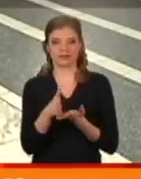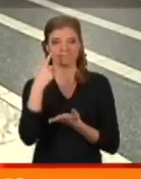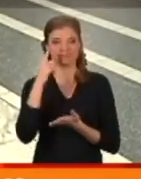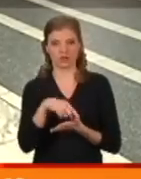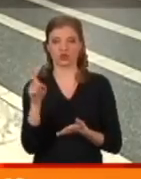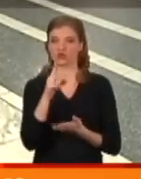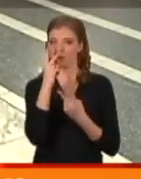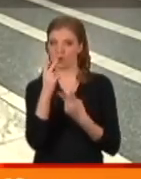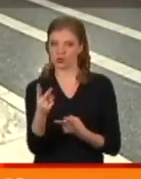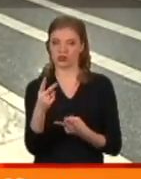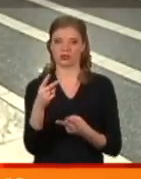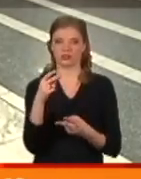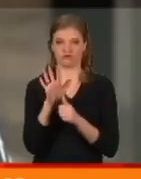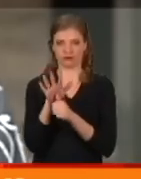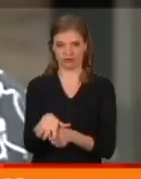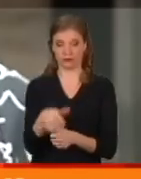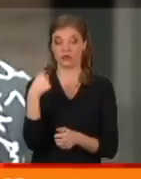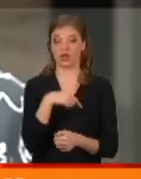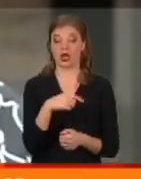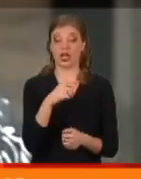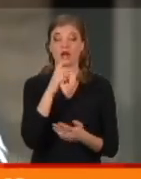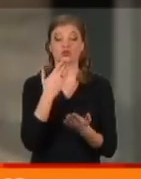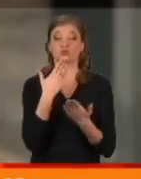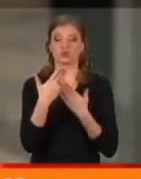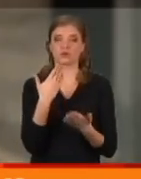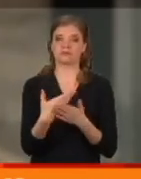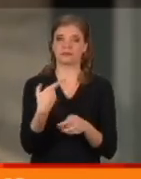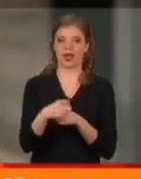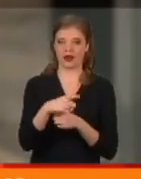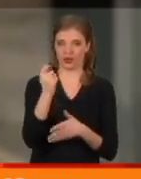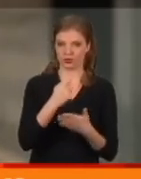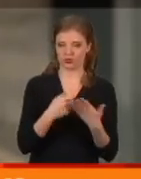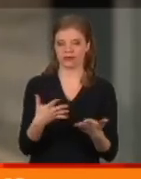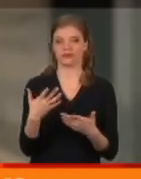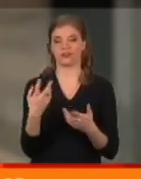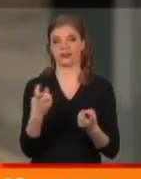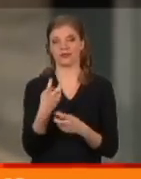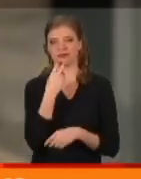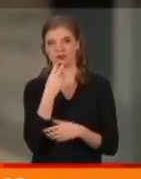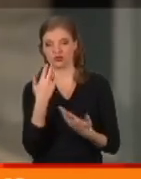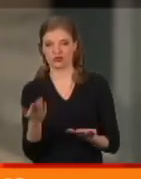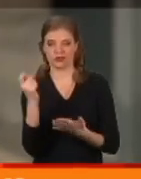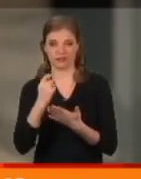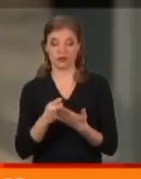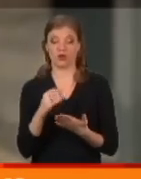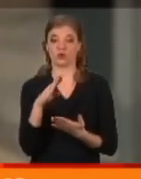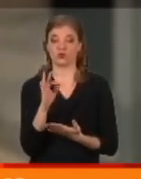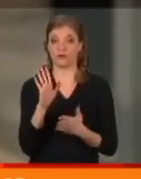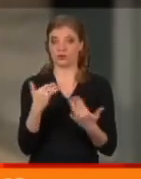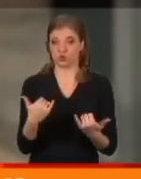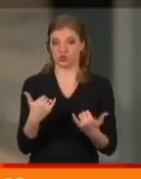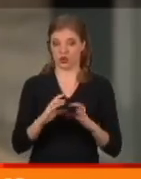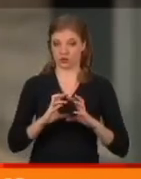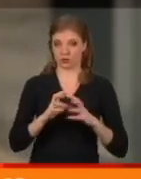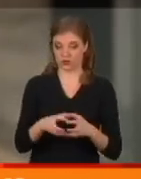щоб розгледіти наругу в арт-проектах. Стосовно зображення карикатурних, якихось іронічних, смішних, то в